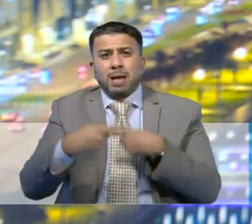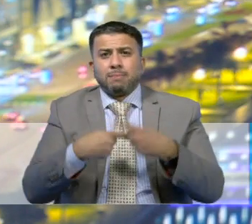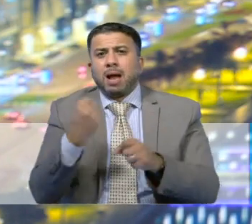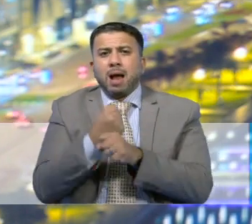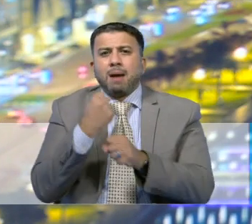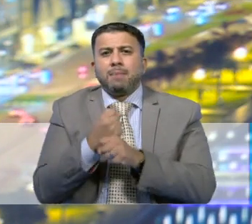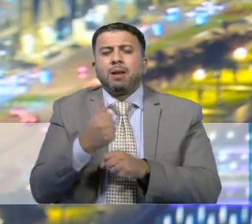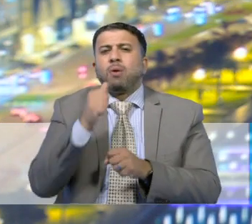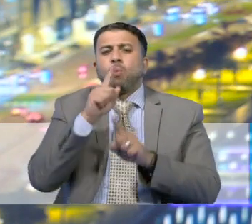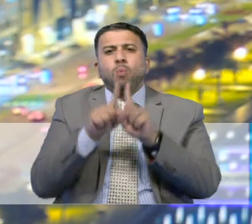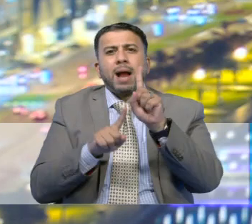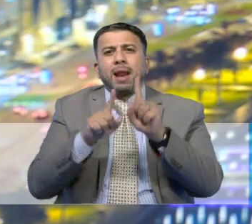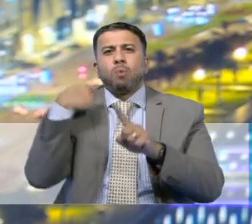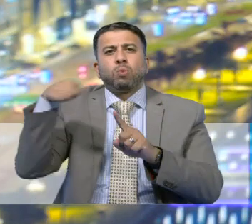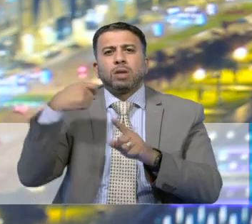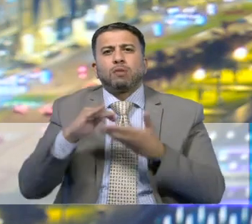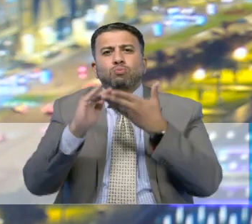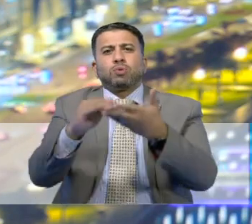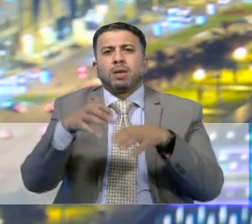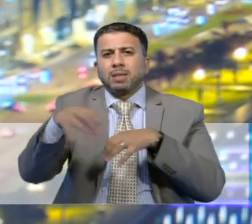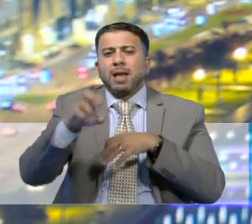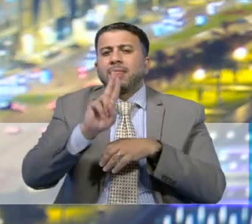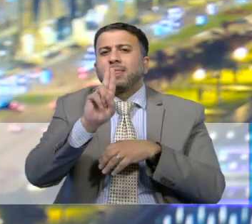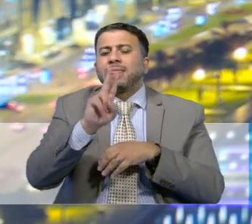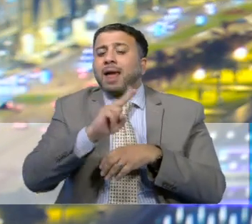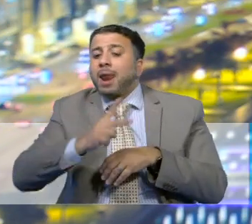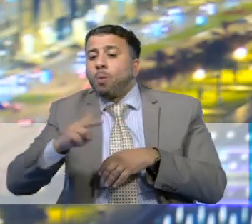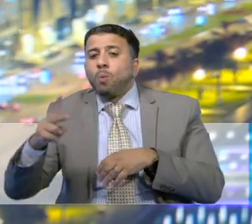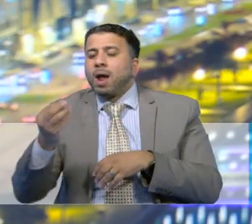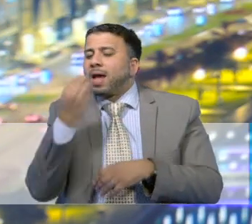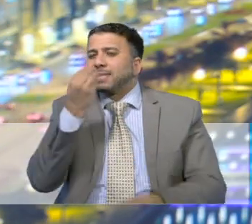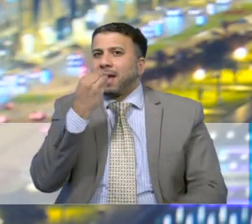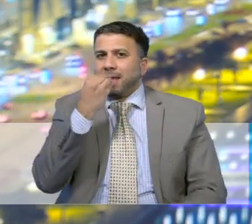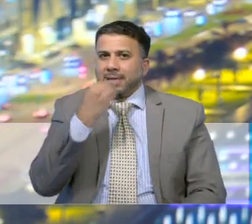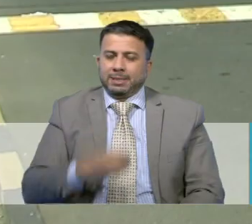والقائم بأعمال وكيل الوزارة المساعد لقطاع التنوع الغذائي.